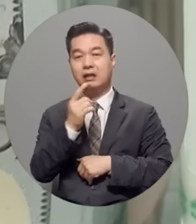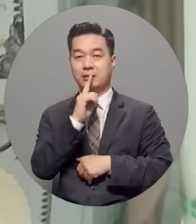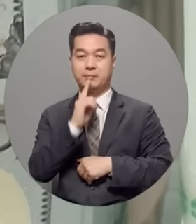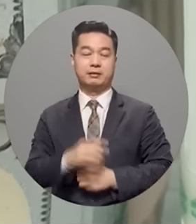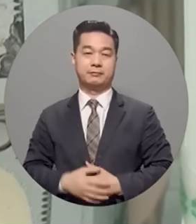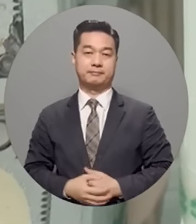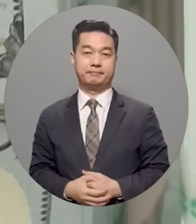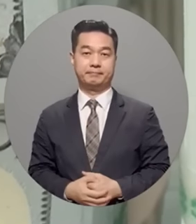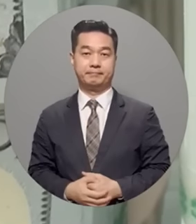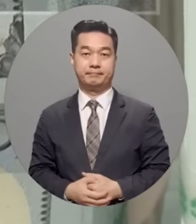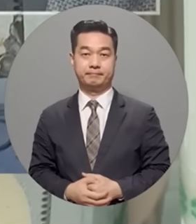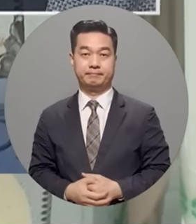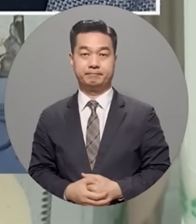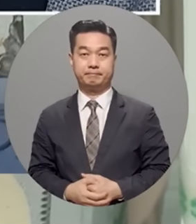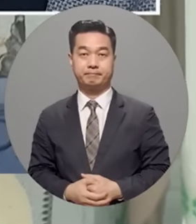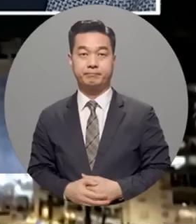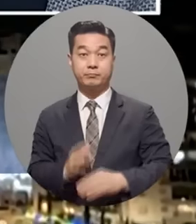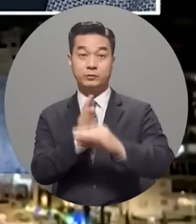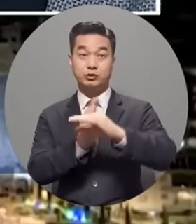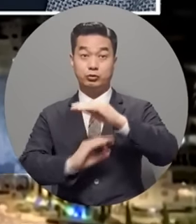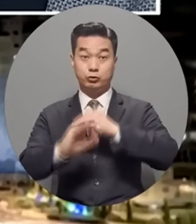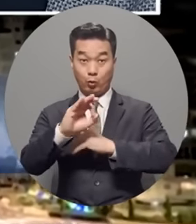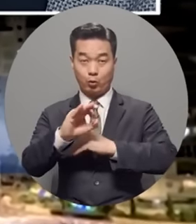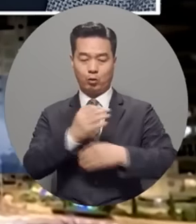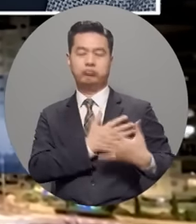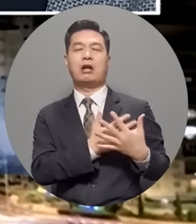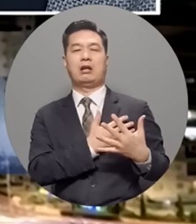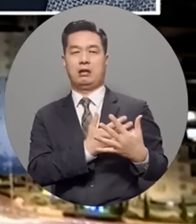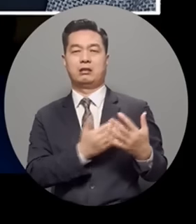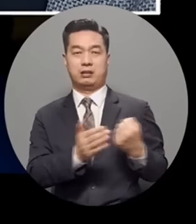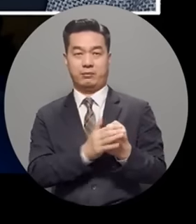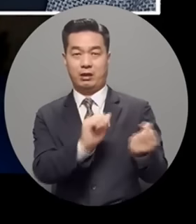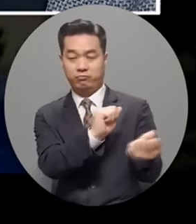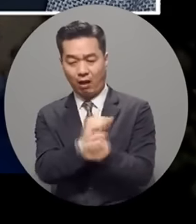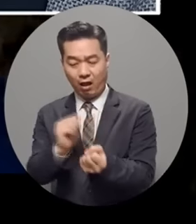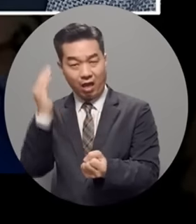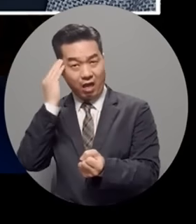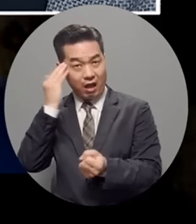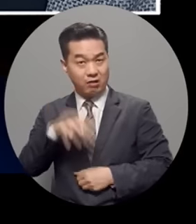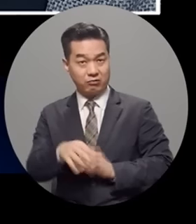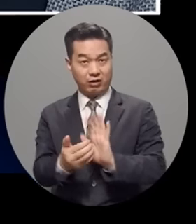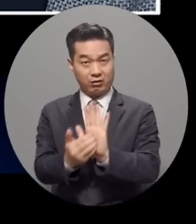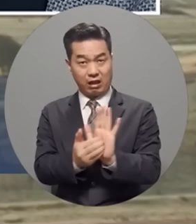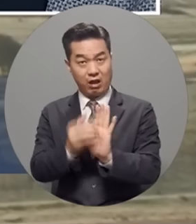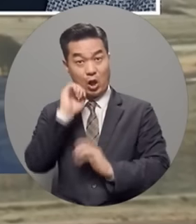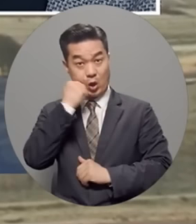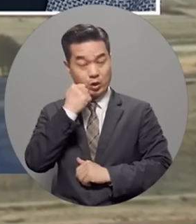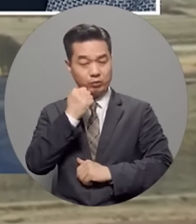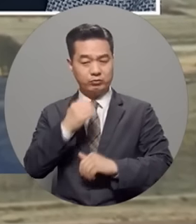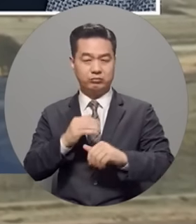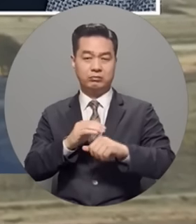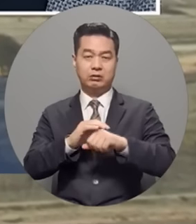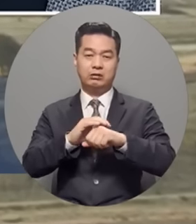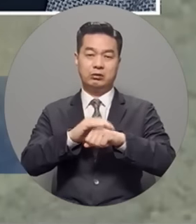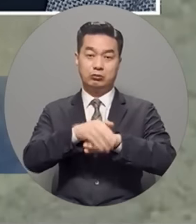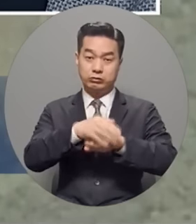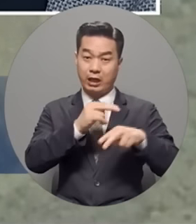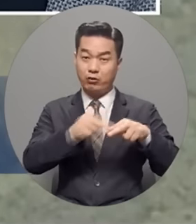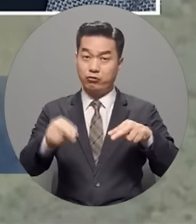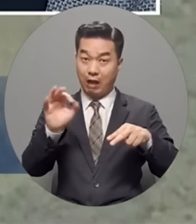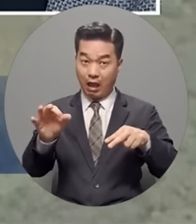유력해졌습니다. 중동 불안 등으로 인해서 국내적으로 대응하기 어려운 국제 유가라든가 환율이